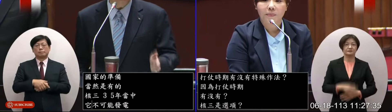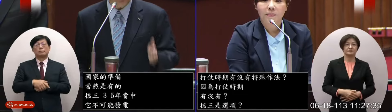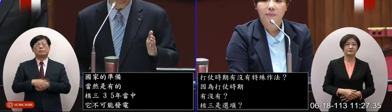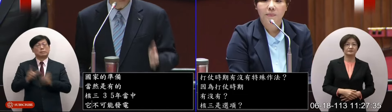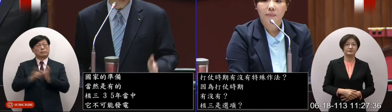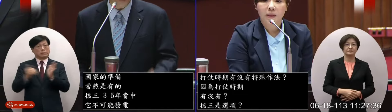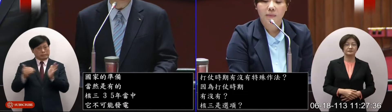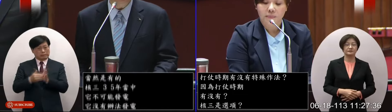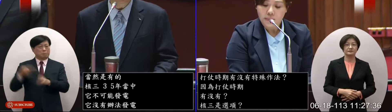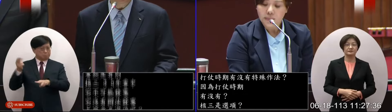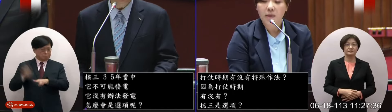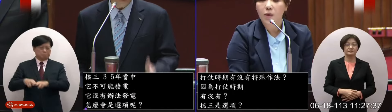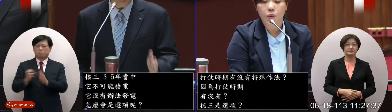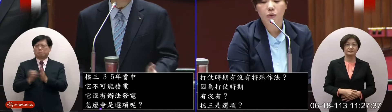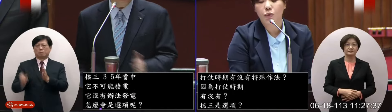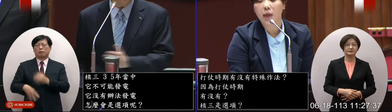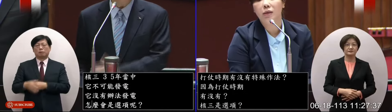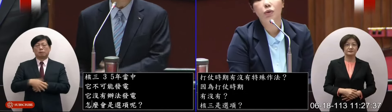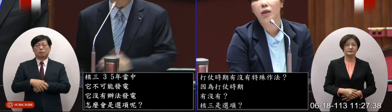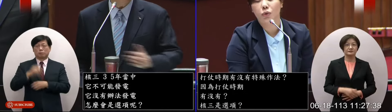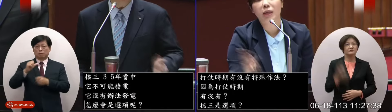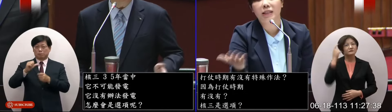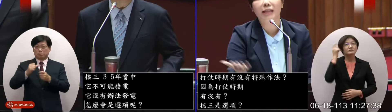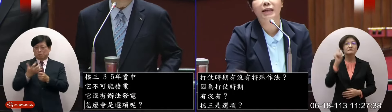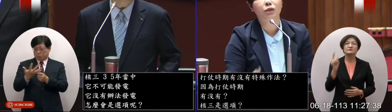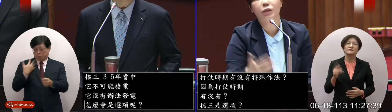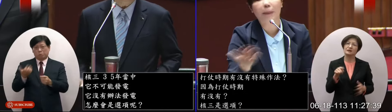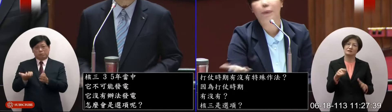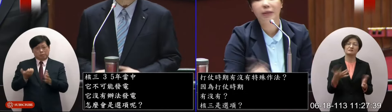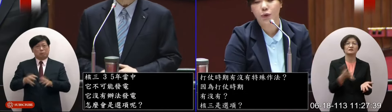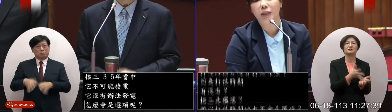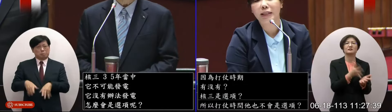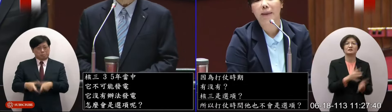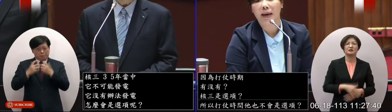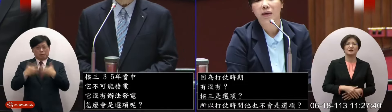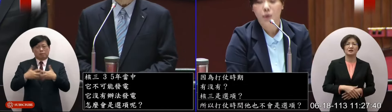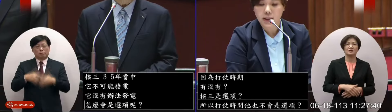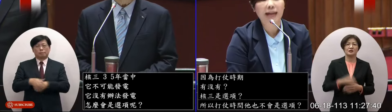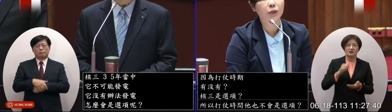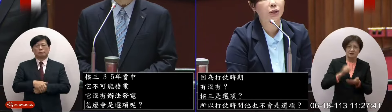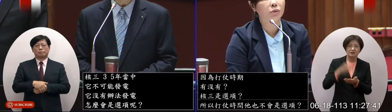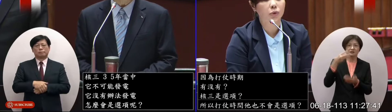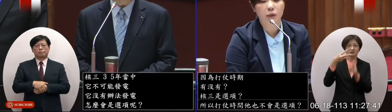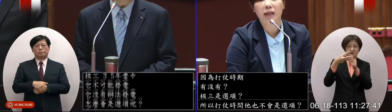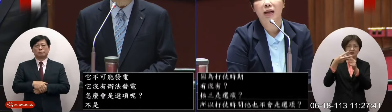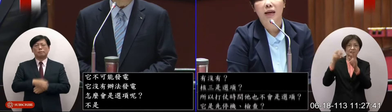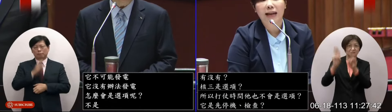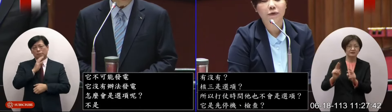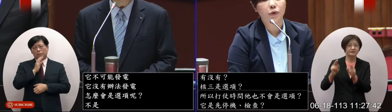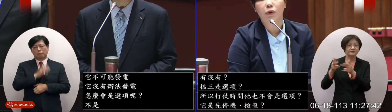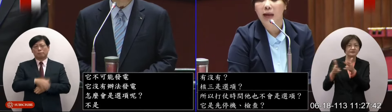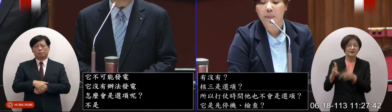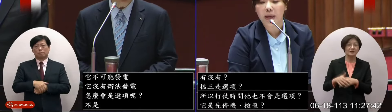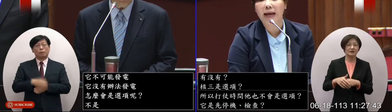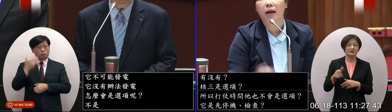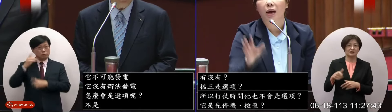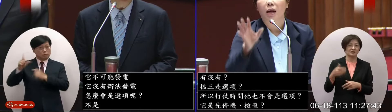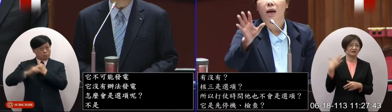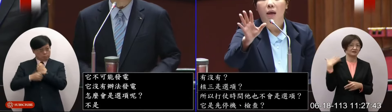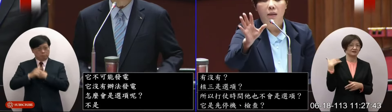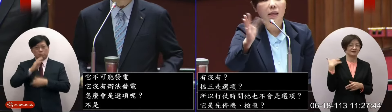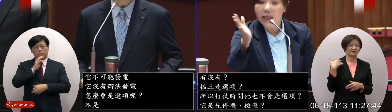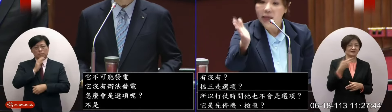间到，它就必须除役。除以五年前就要展开演练， 所以你现在讲的就是它不会是选项嘛？所以当时我觉得赖副总统 他不应